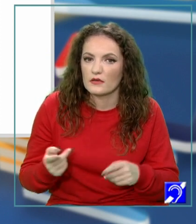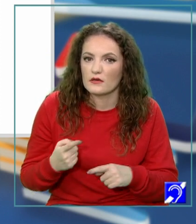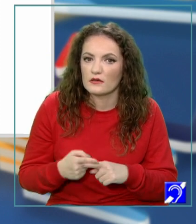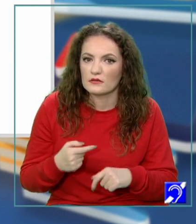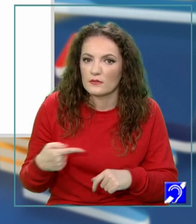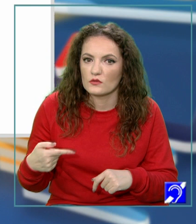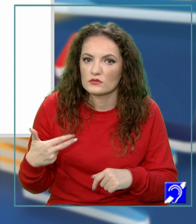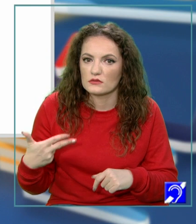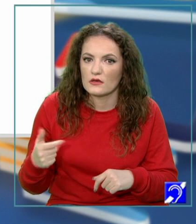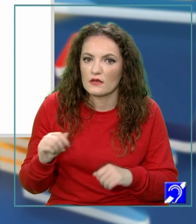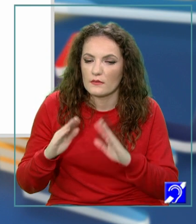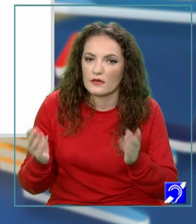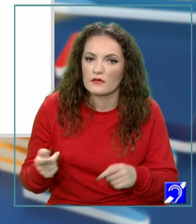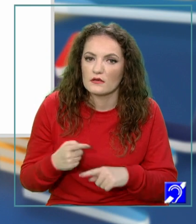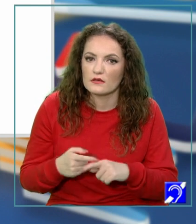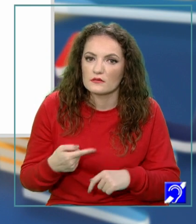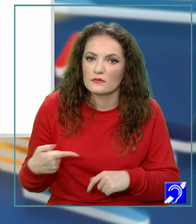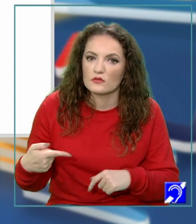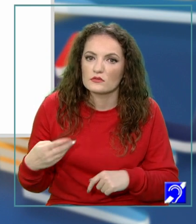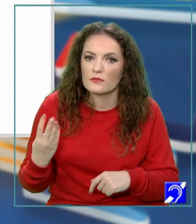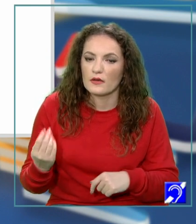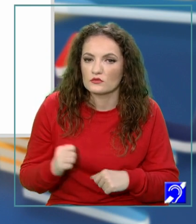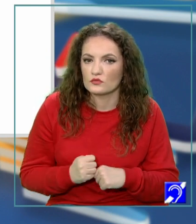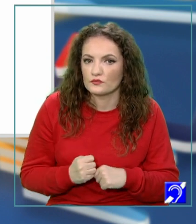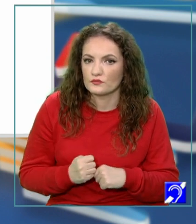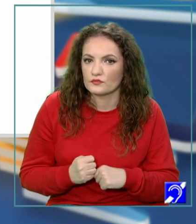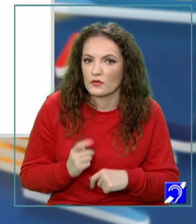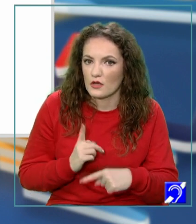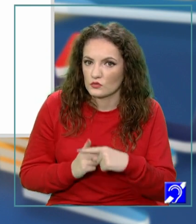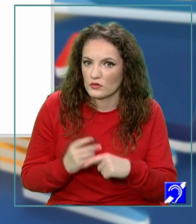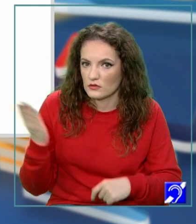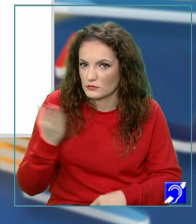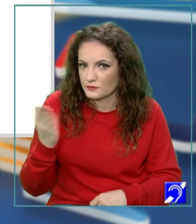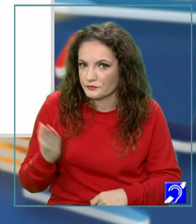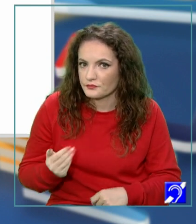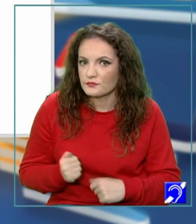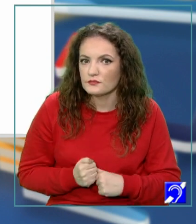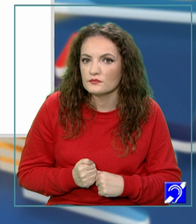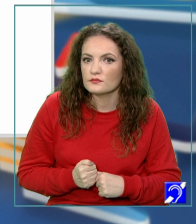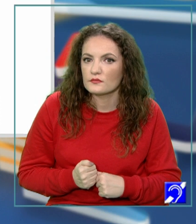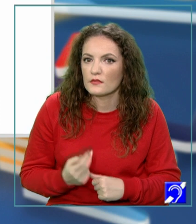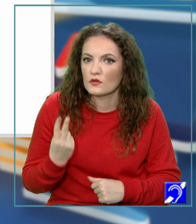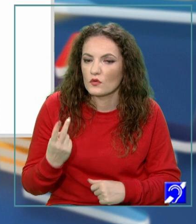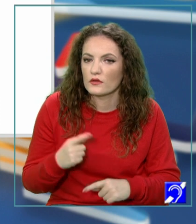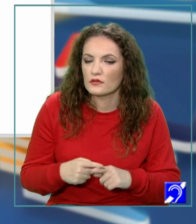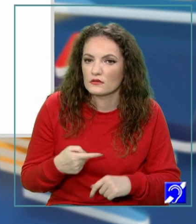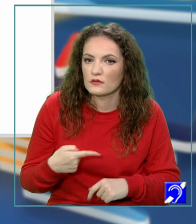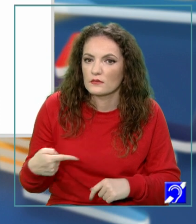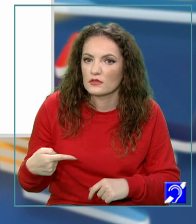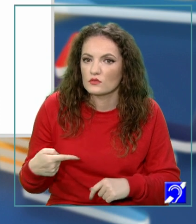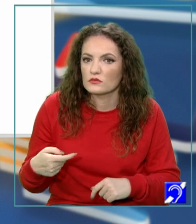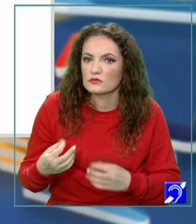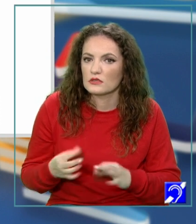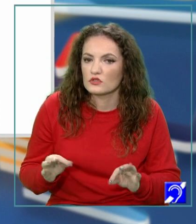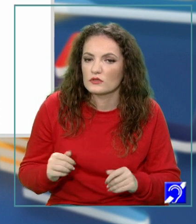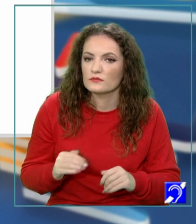4. Asta înseamnă, adun termenii asemenea, observ că x cu minus x se reduc și îmi dă 2x, minus 4 și cu minus 6 fac